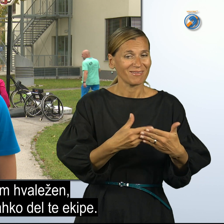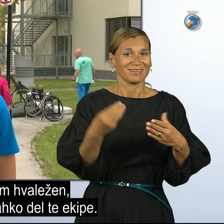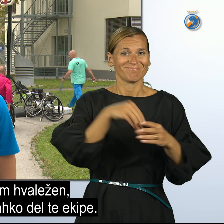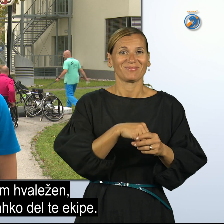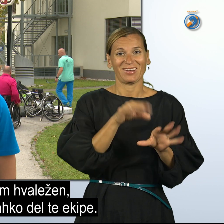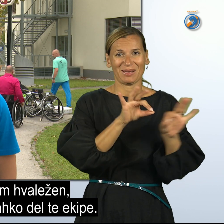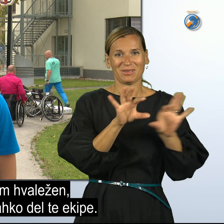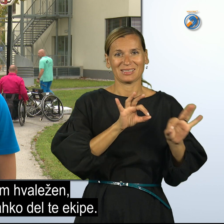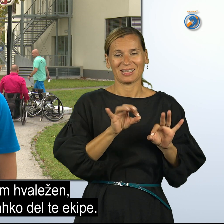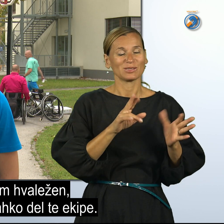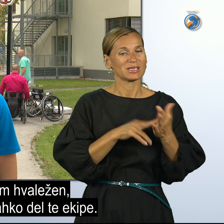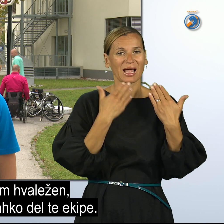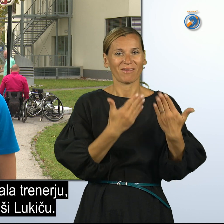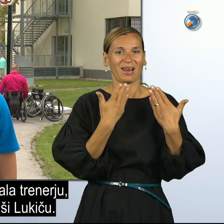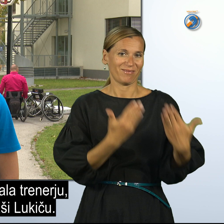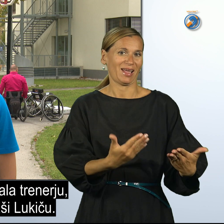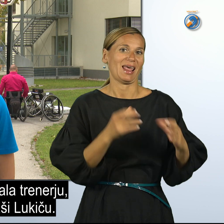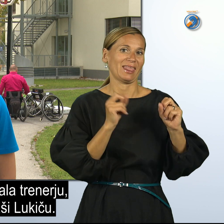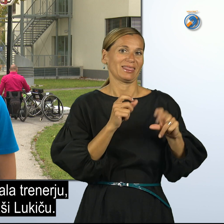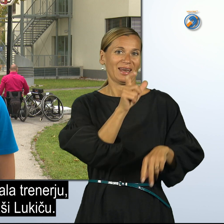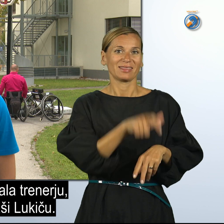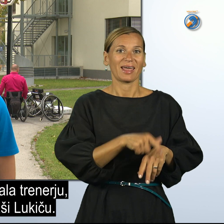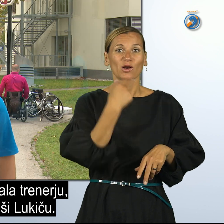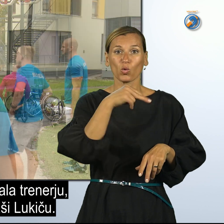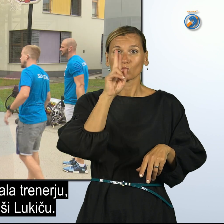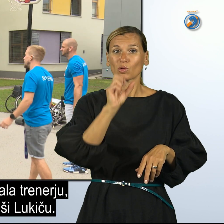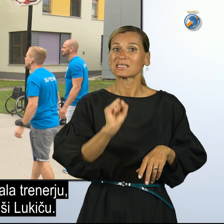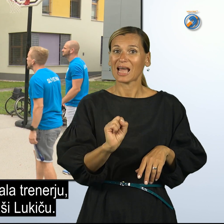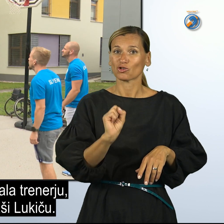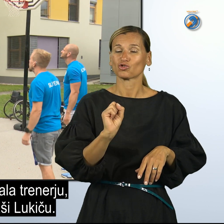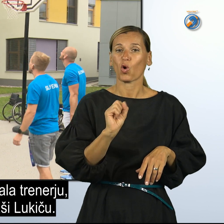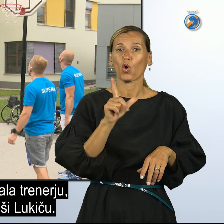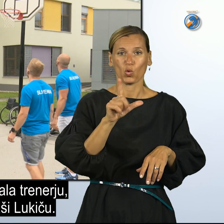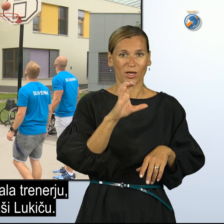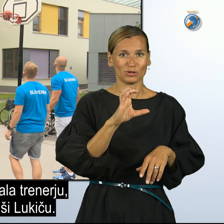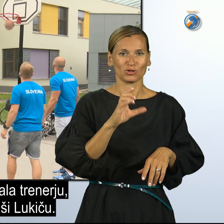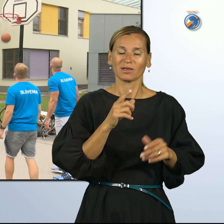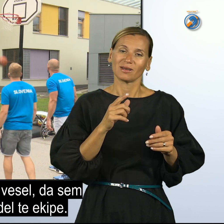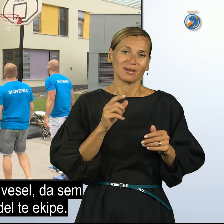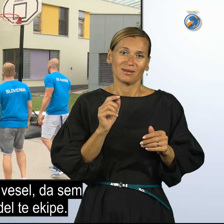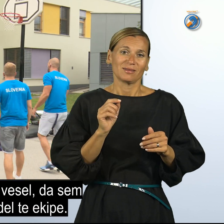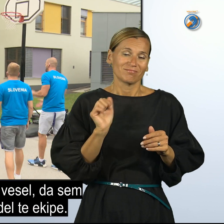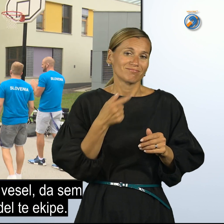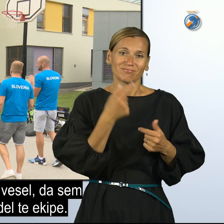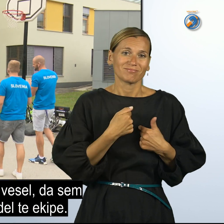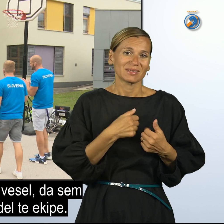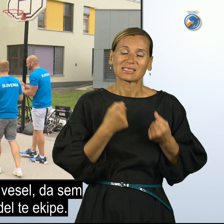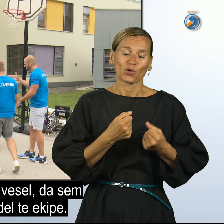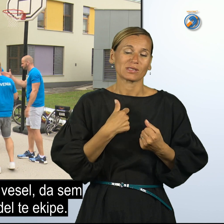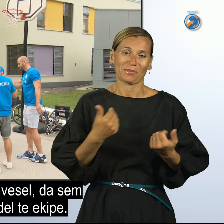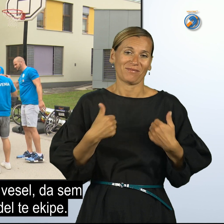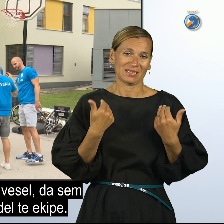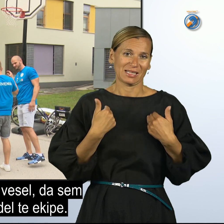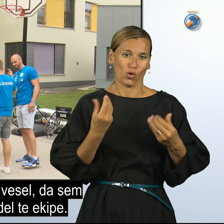prvi reprezentanc. Hvala res, gospod trener Saša Lukić. Res sem vesel, da sem z